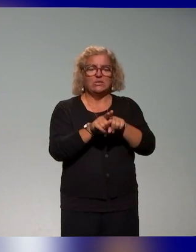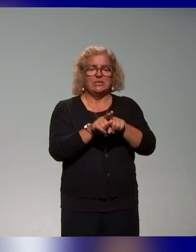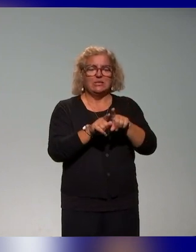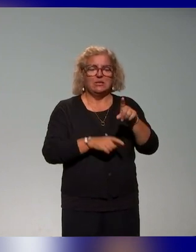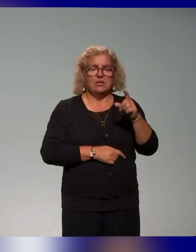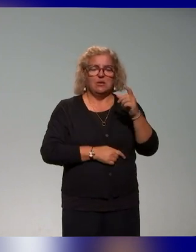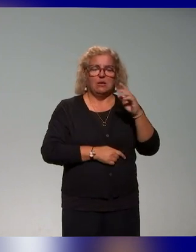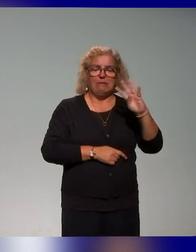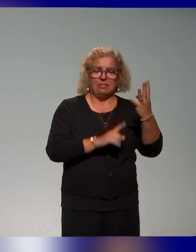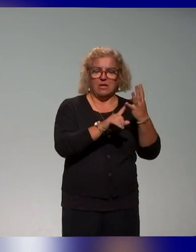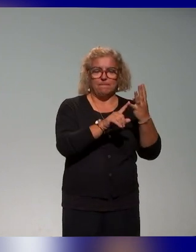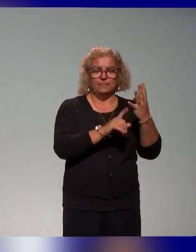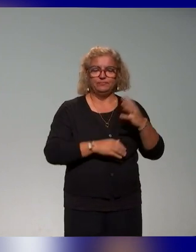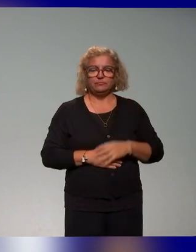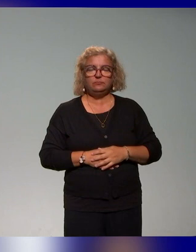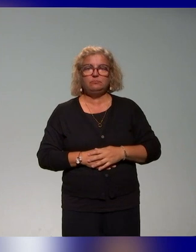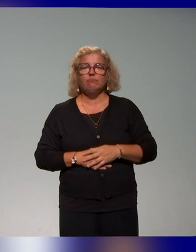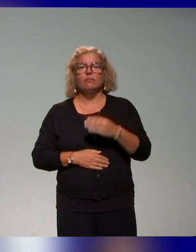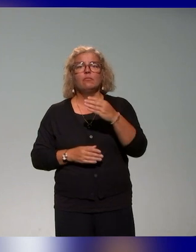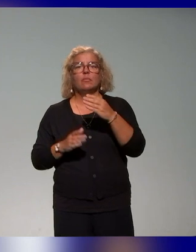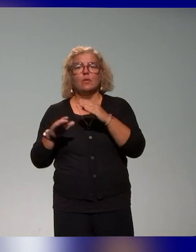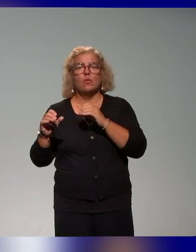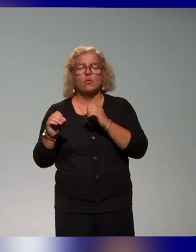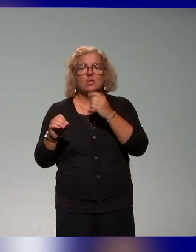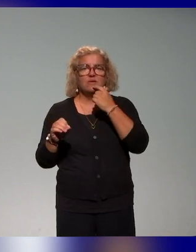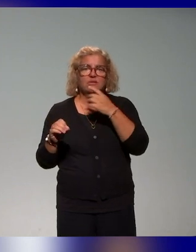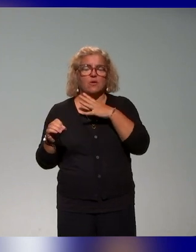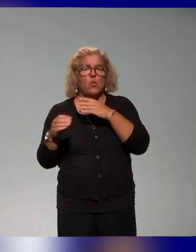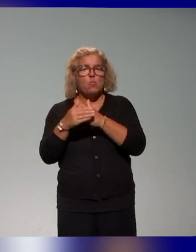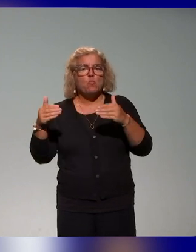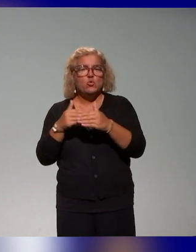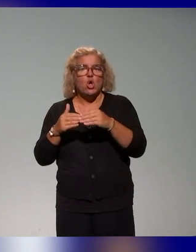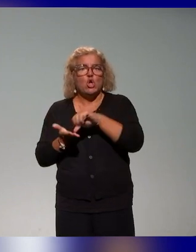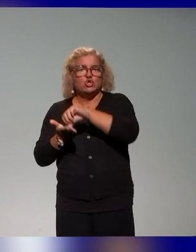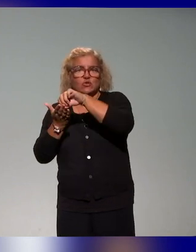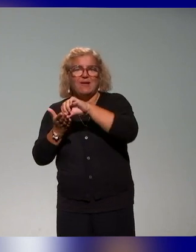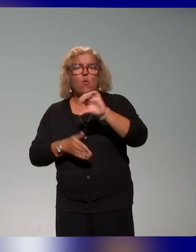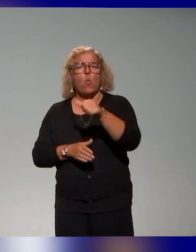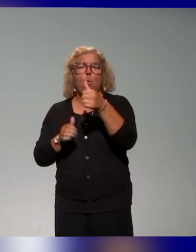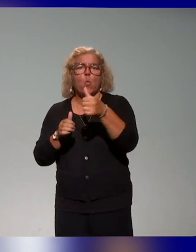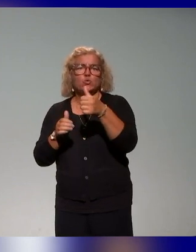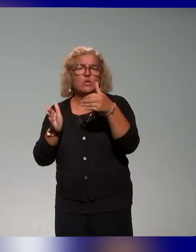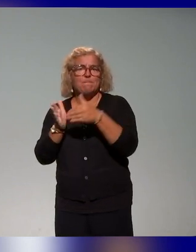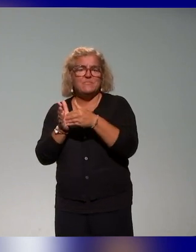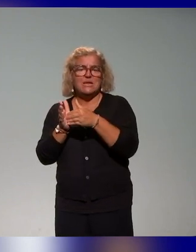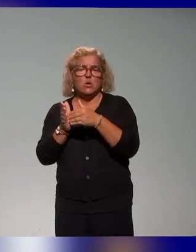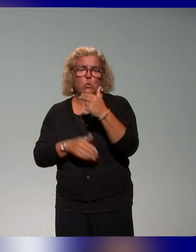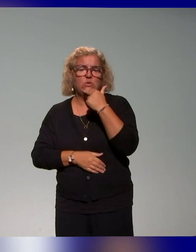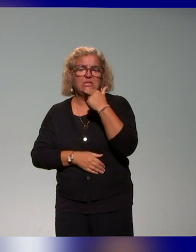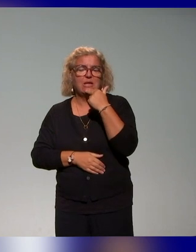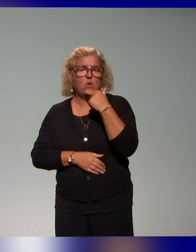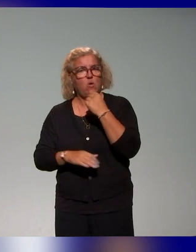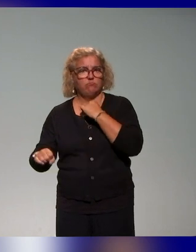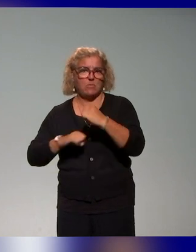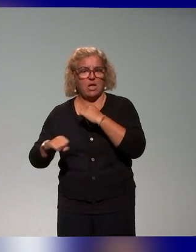Donc, pour Moodle Central, nous avons plus de 11 000 utilisateurs actifs. Donc ça, c'était les chiffres de hier